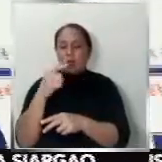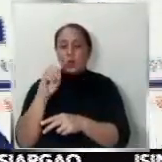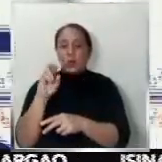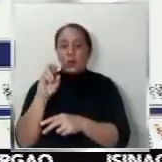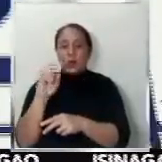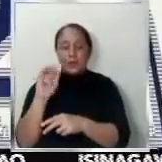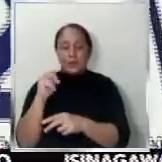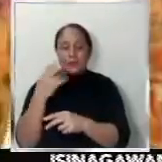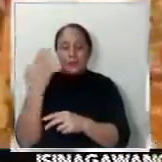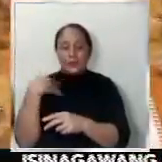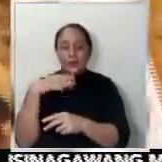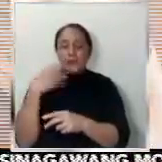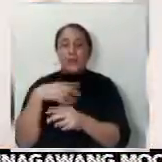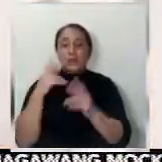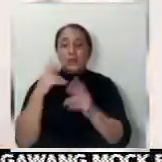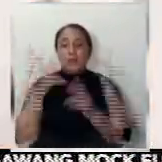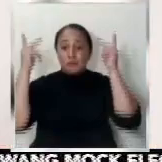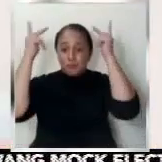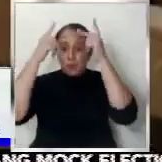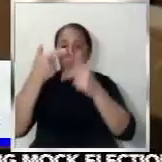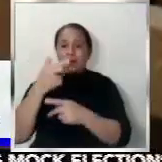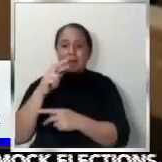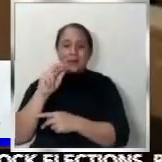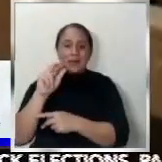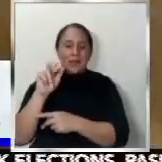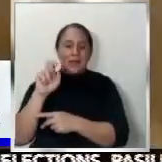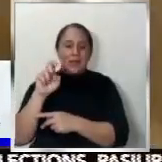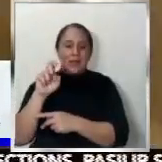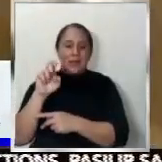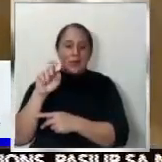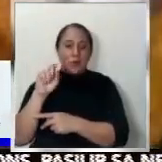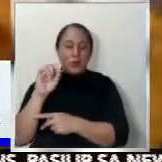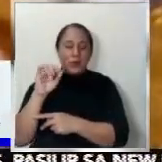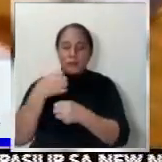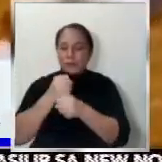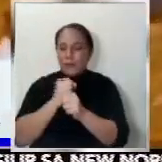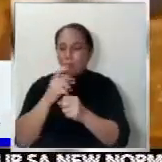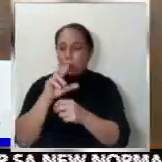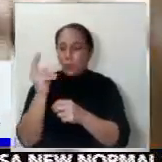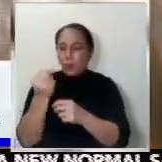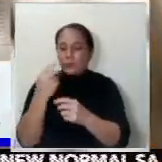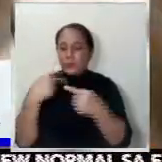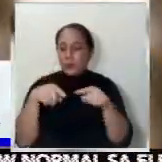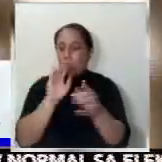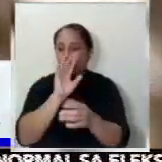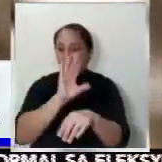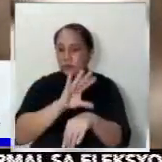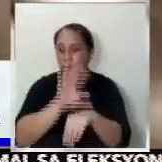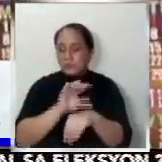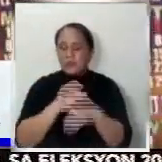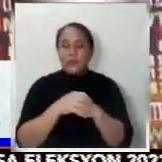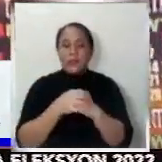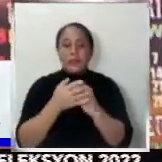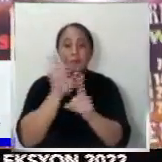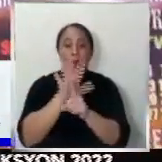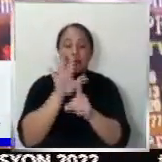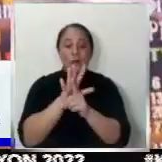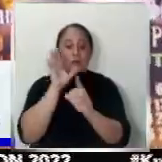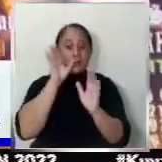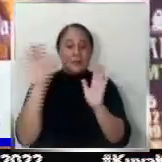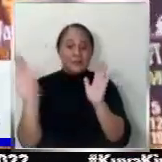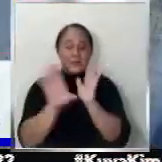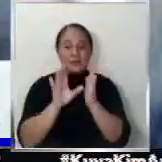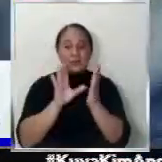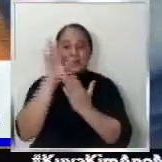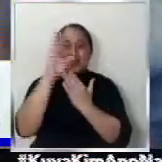Pope Gregory XIII. Ginawa para ipaalala sa mga tao kung kailan sila dapat magsimba. Ang pinakapopular na imahe sa lahat ng mga kalendaryo ay ang